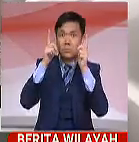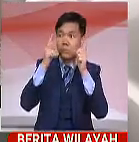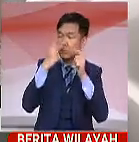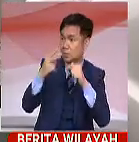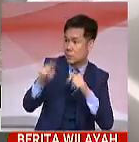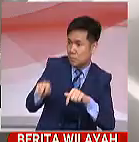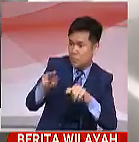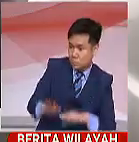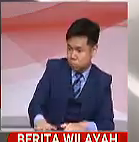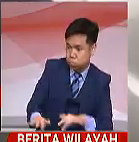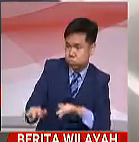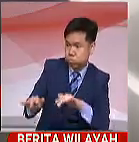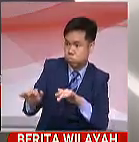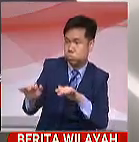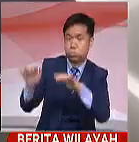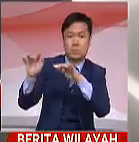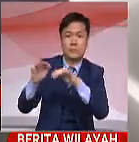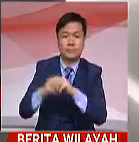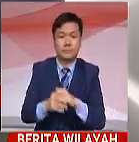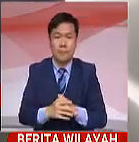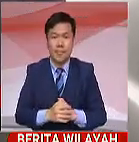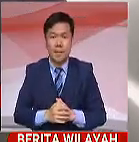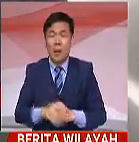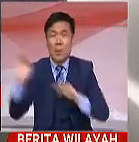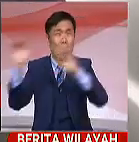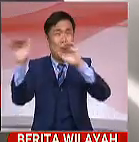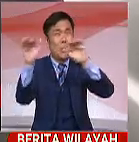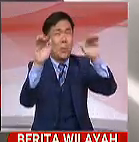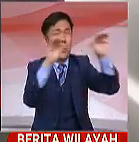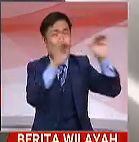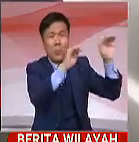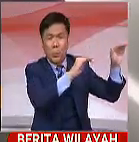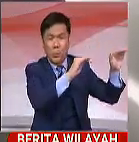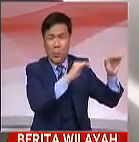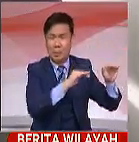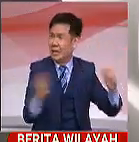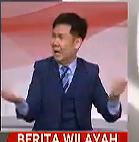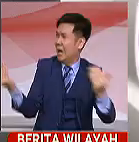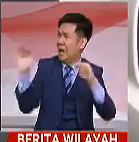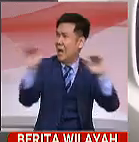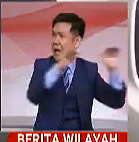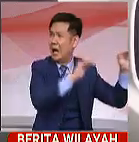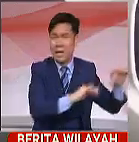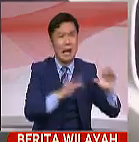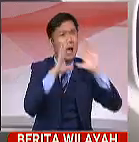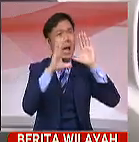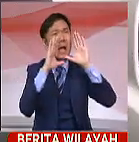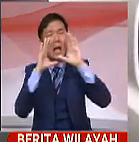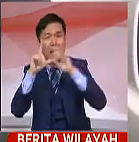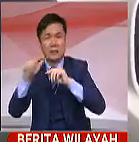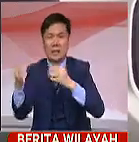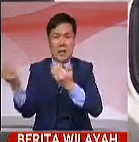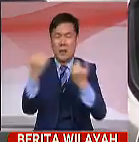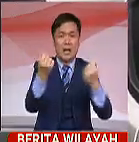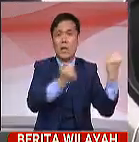dah. Limpah semua orang dah kecoh lah, kecoh. Apa ya? Air dah naik semua lah. Orang semua